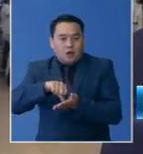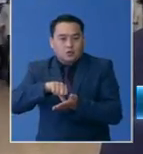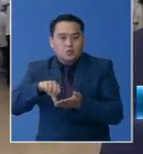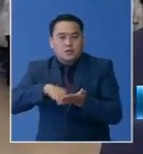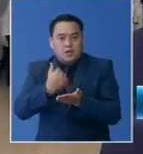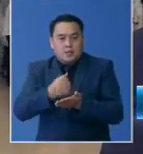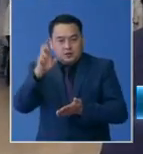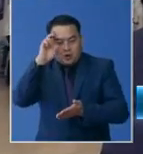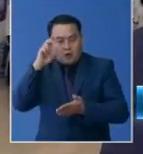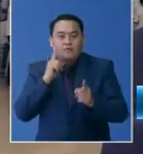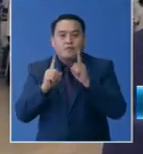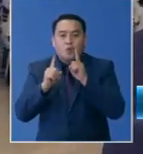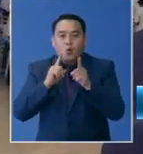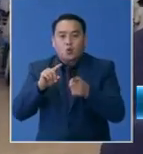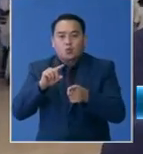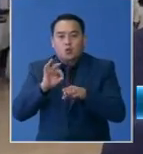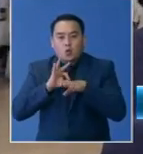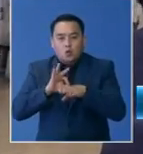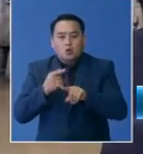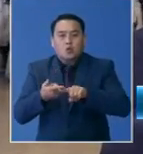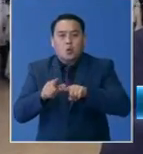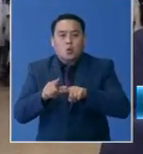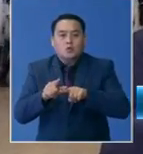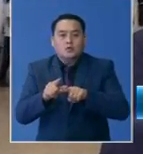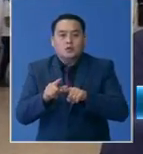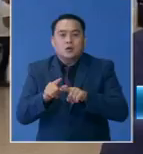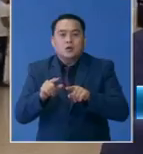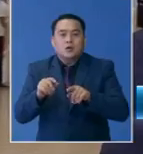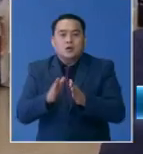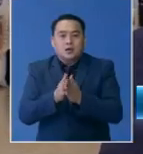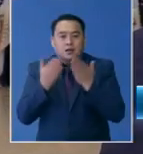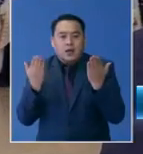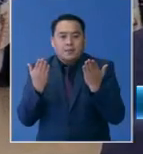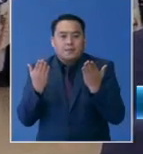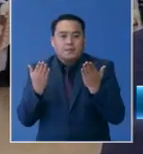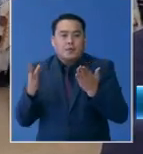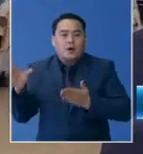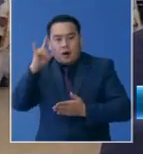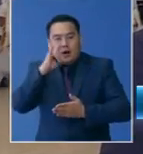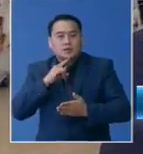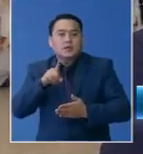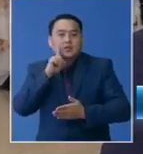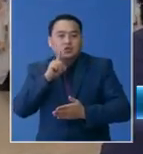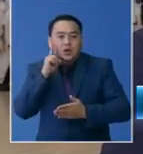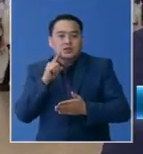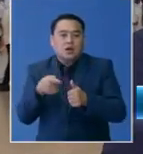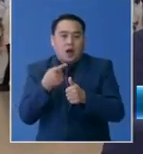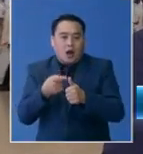елбасының қатысуымен форум өтеді Астанада. Сол бұл форумда елбасына бұл кітабы бүкіл қазақ елінің жастары